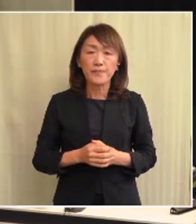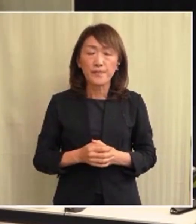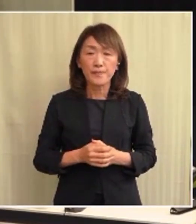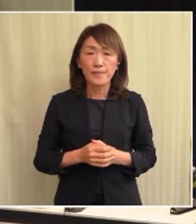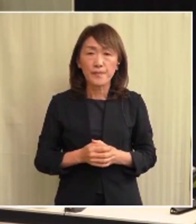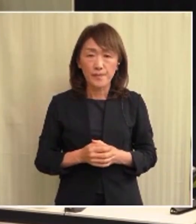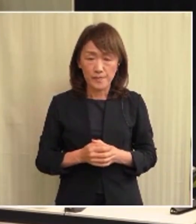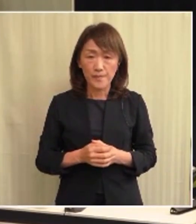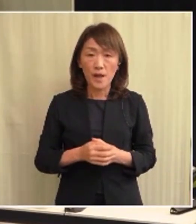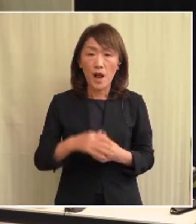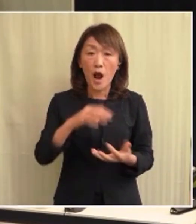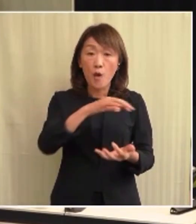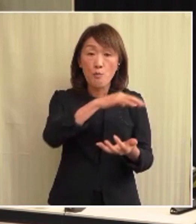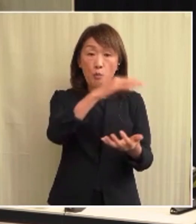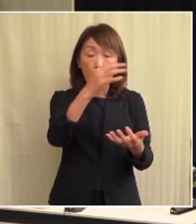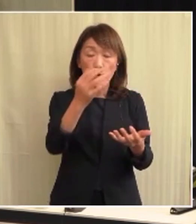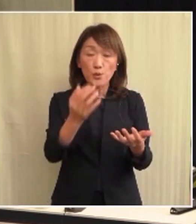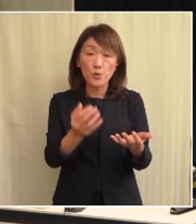ていうんですかね、